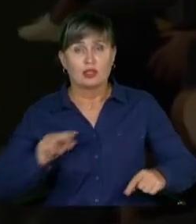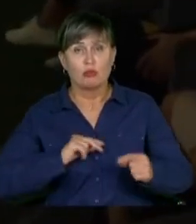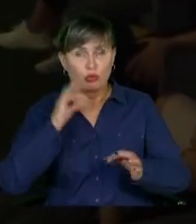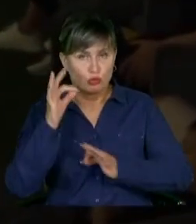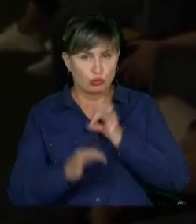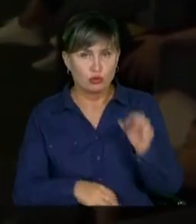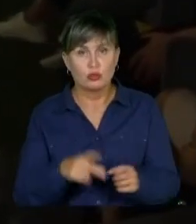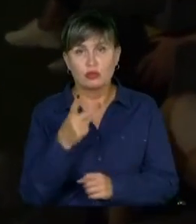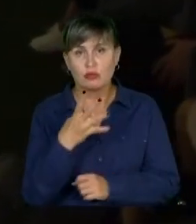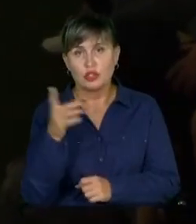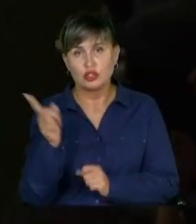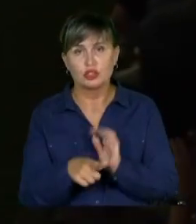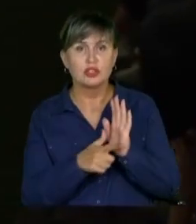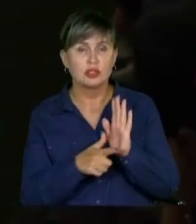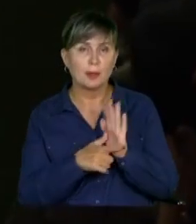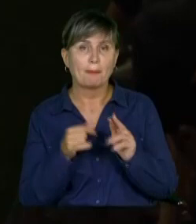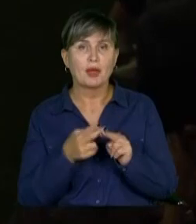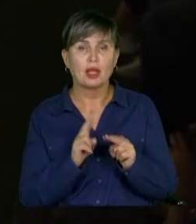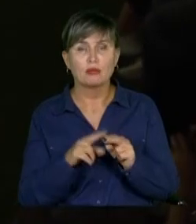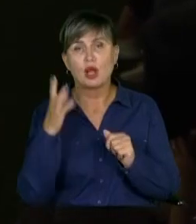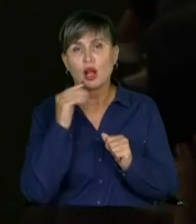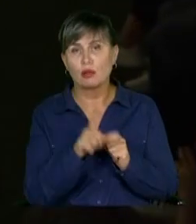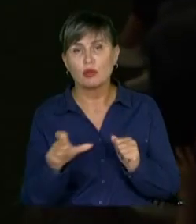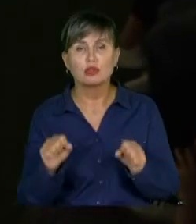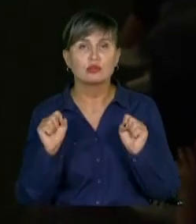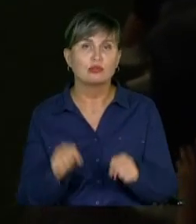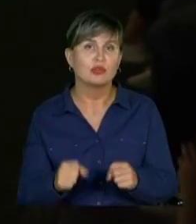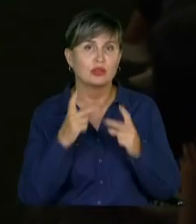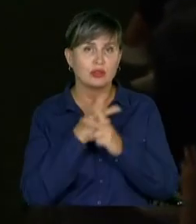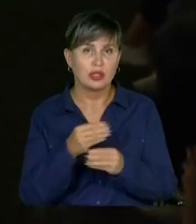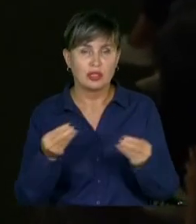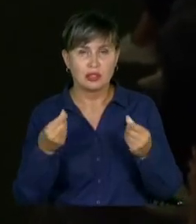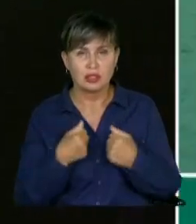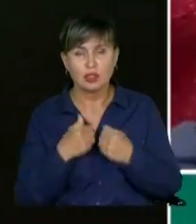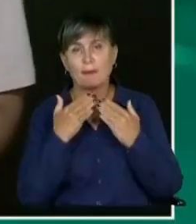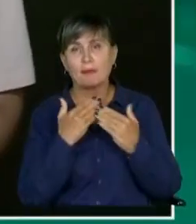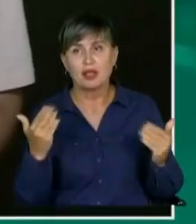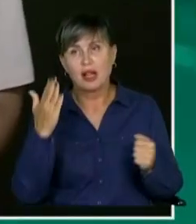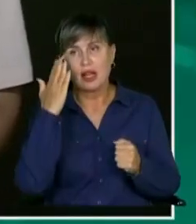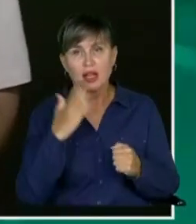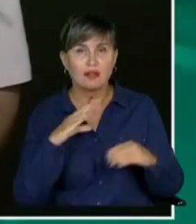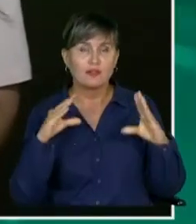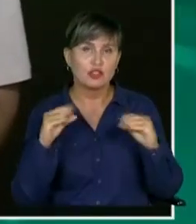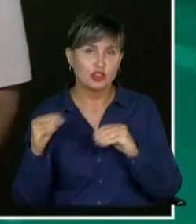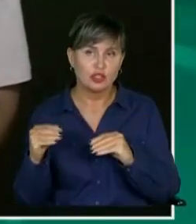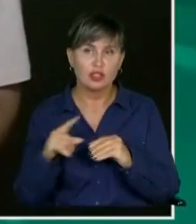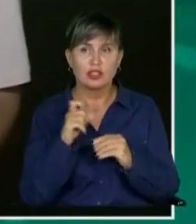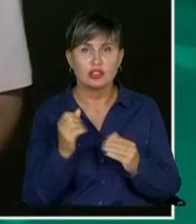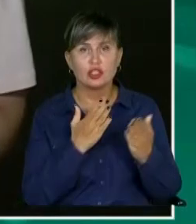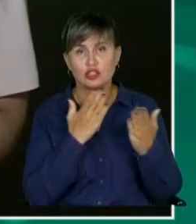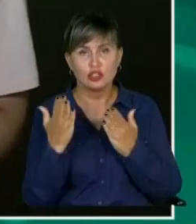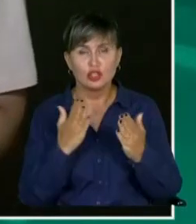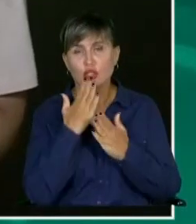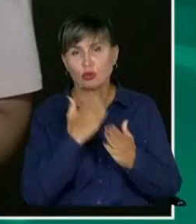круглосуточно 24/7, поэтому алматинцы смогут насладиться последними летними вечерами за чтением